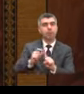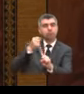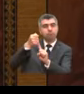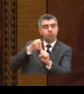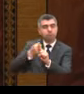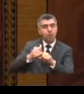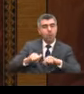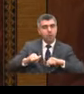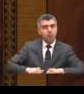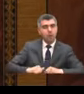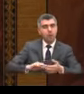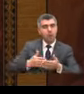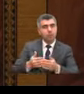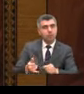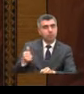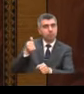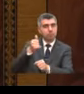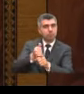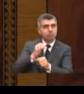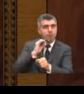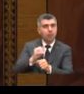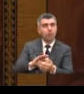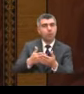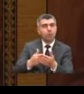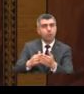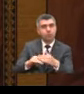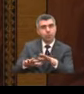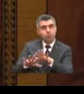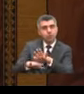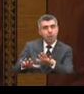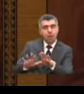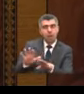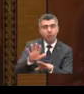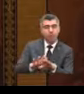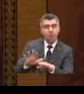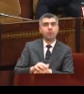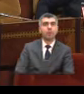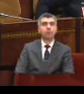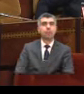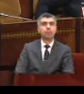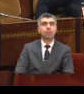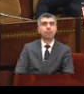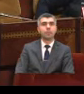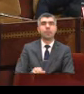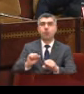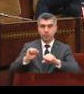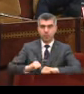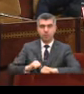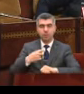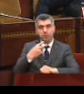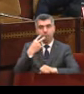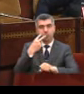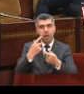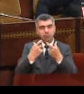اللي كتقوم بها على رأس الوزارة وفي المجال الاجتماعي بصفة عامة، لكنه يبين في نفس الوقت